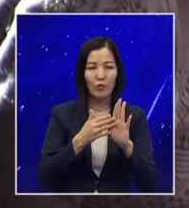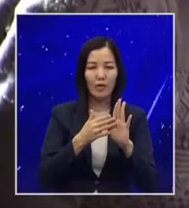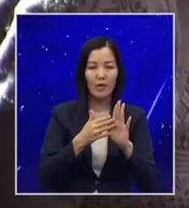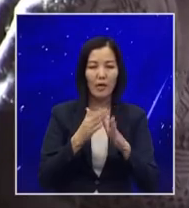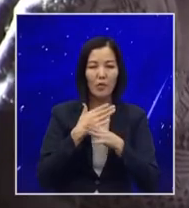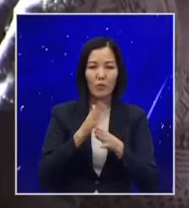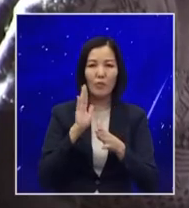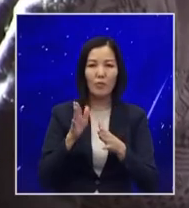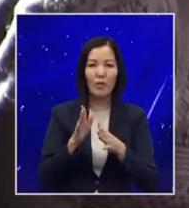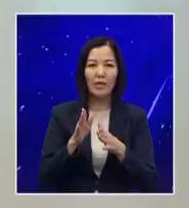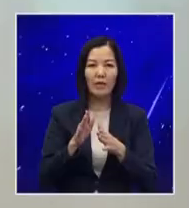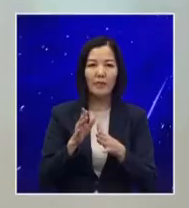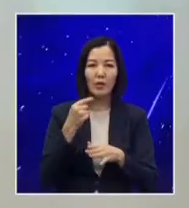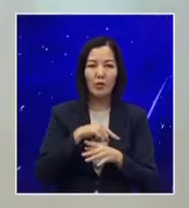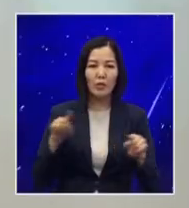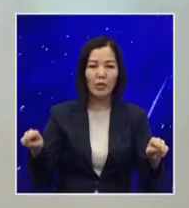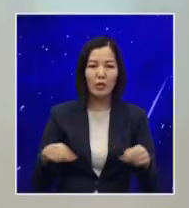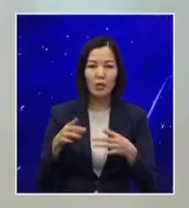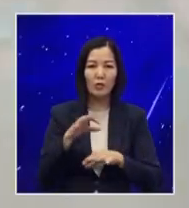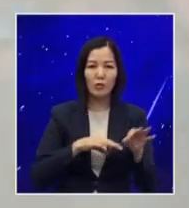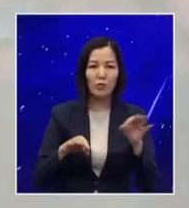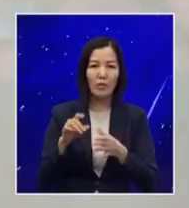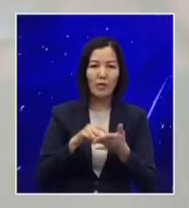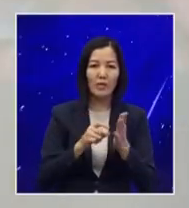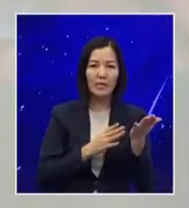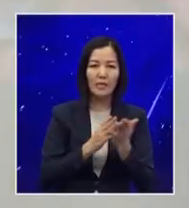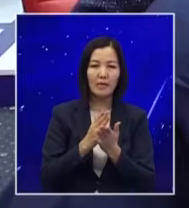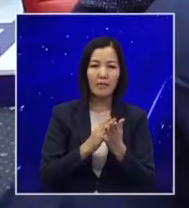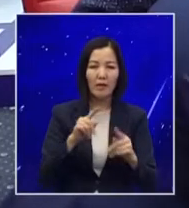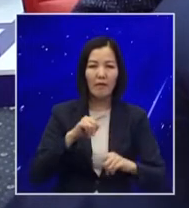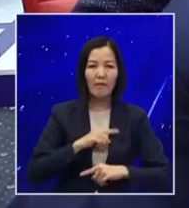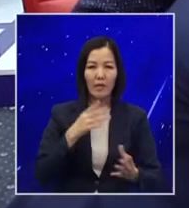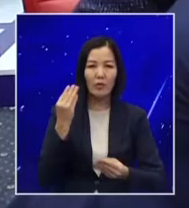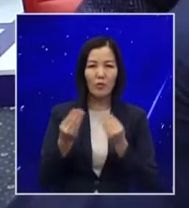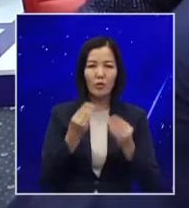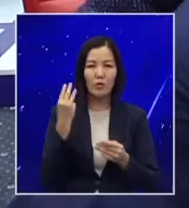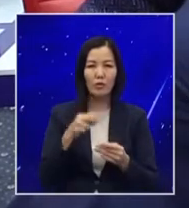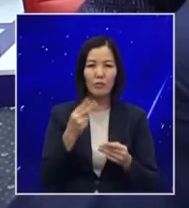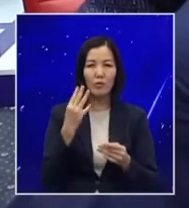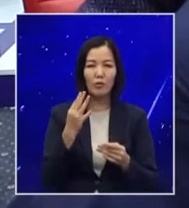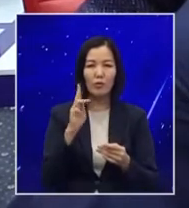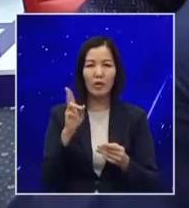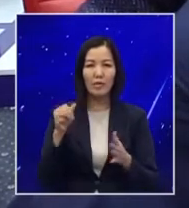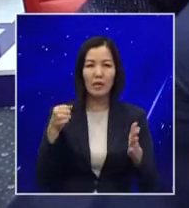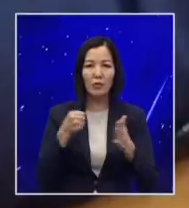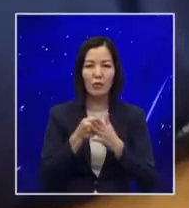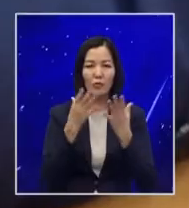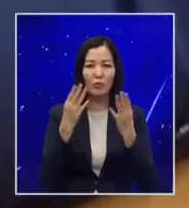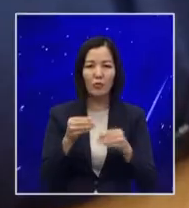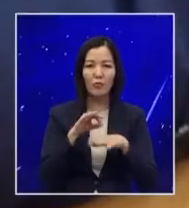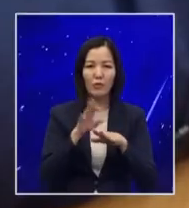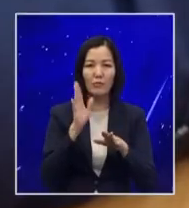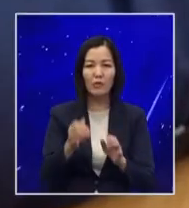сеп болмақ дейді. Айта кетейік, рухани жаңғыру жобалық кеңсесі қызметкерлері финалдық ойынды 24 қазан күні